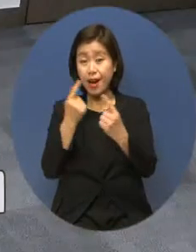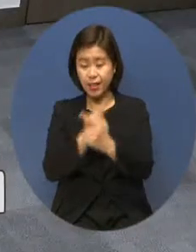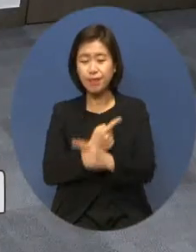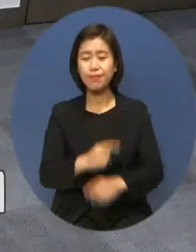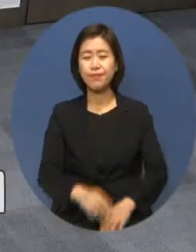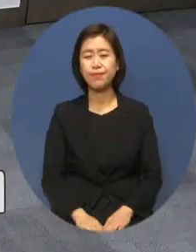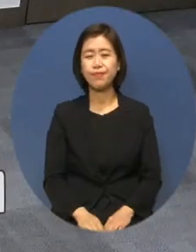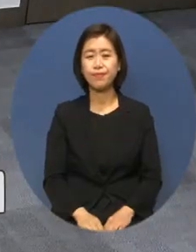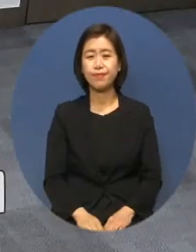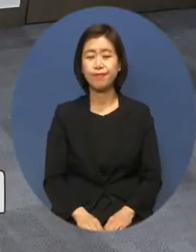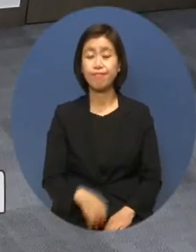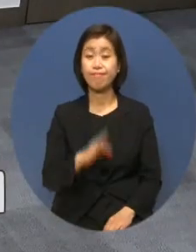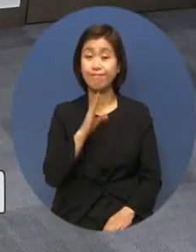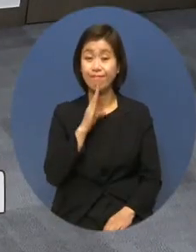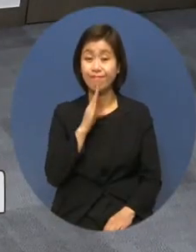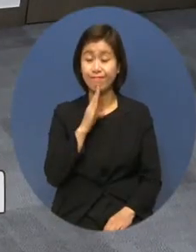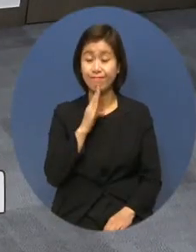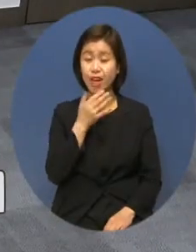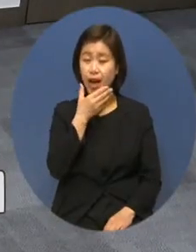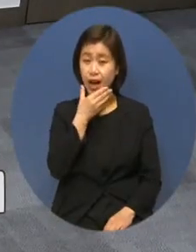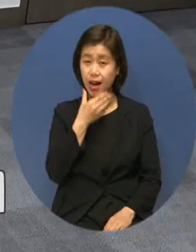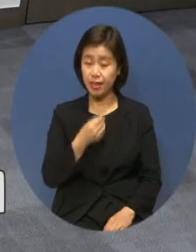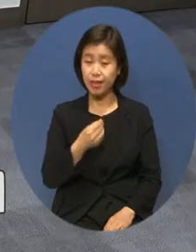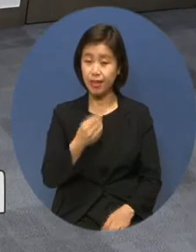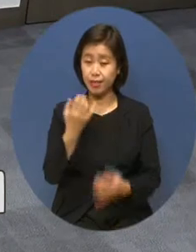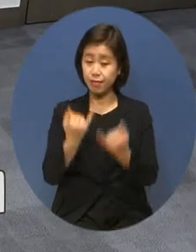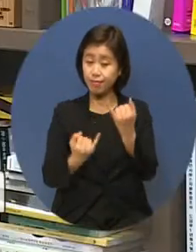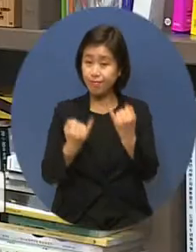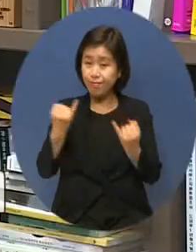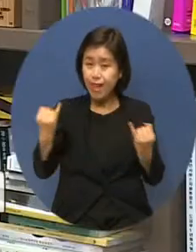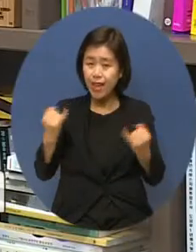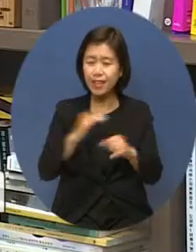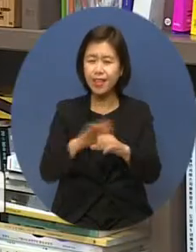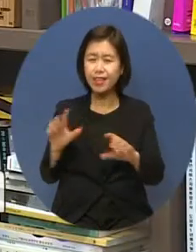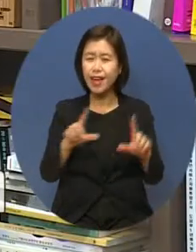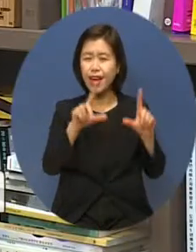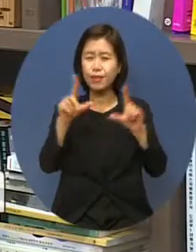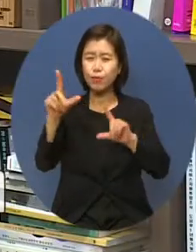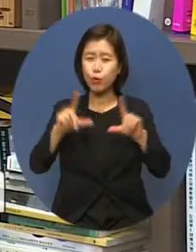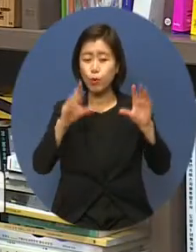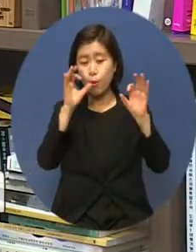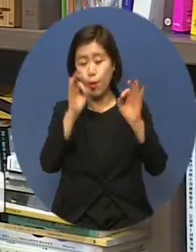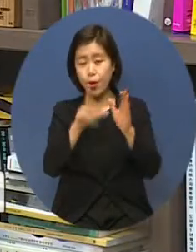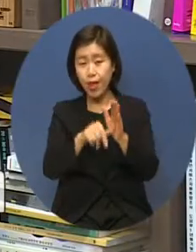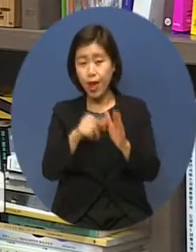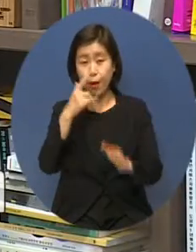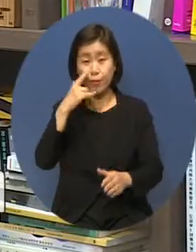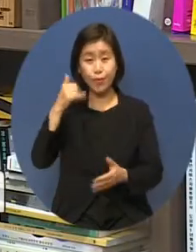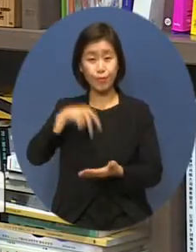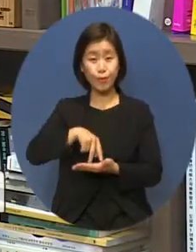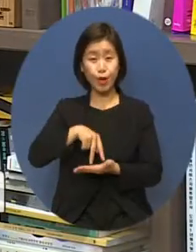그 행복하게 이 자매가 계속 같이 있는 모습을 보시면서 좀 한편으로는 아,